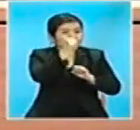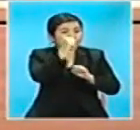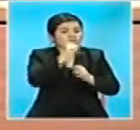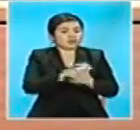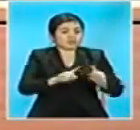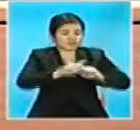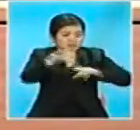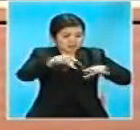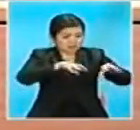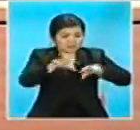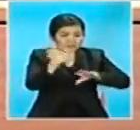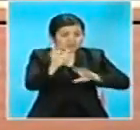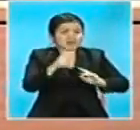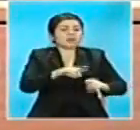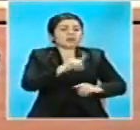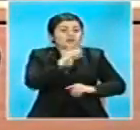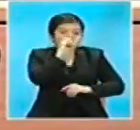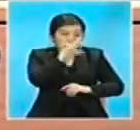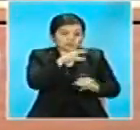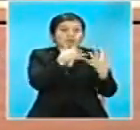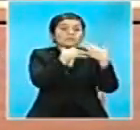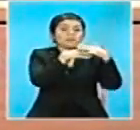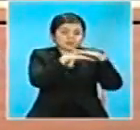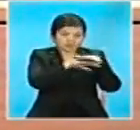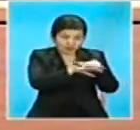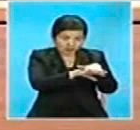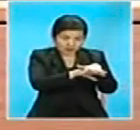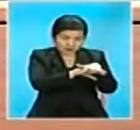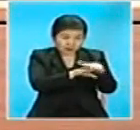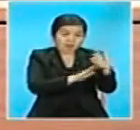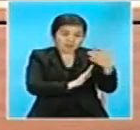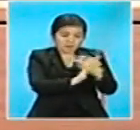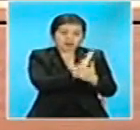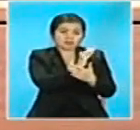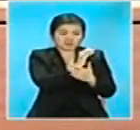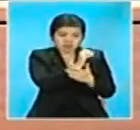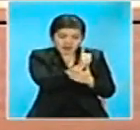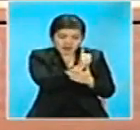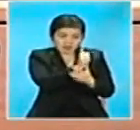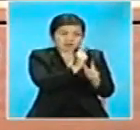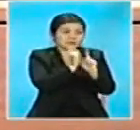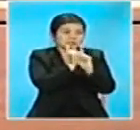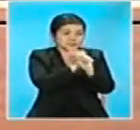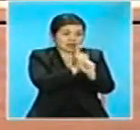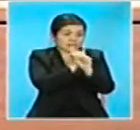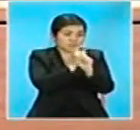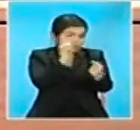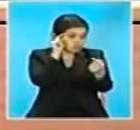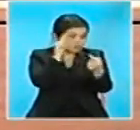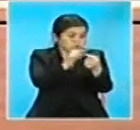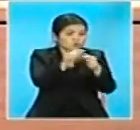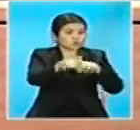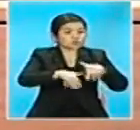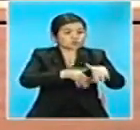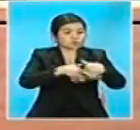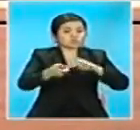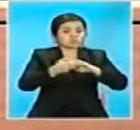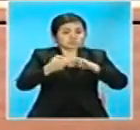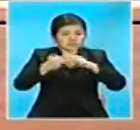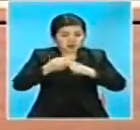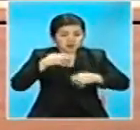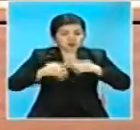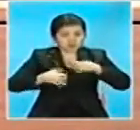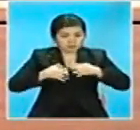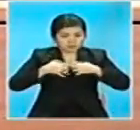ราจะจัดการให้แต่จะประสานงานให้นะครับให้รู้ร่วงตามที่พี่น้องประชาชนเดือดร้อนแต่บาง